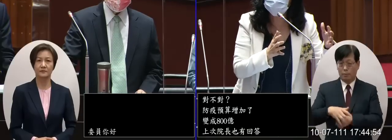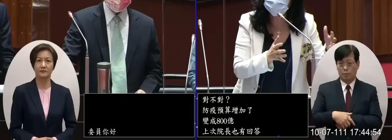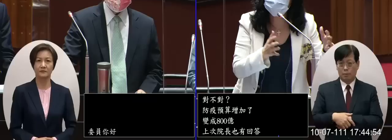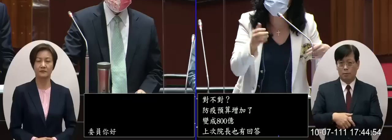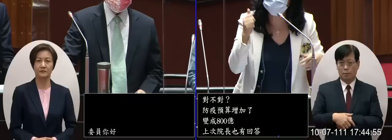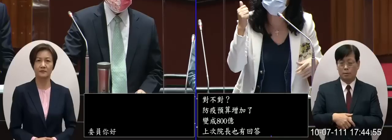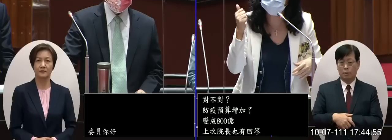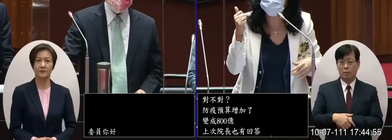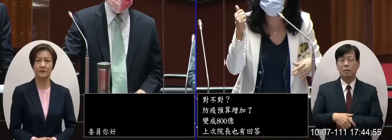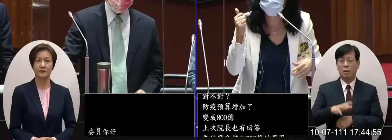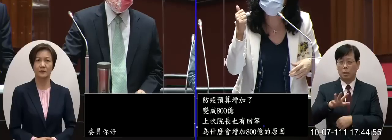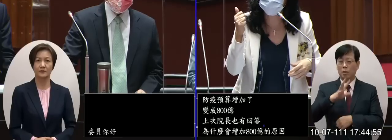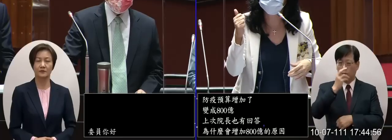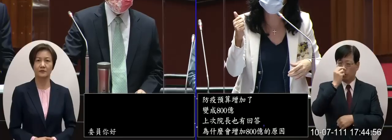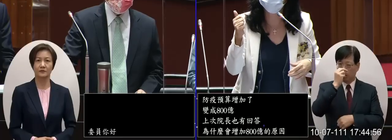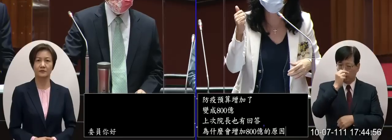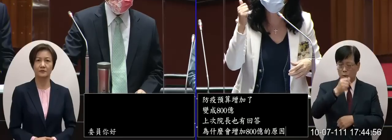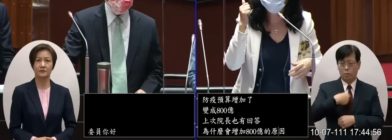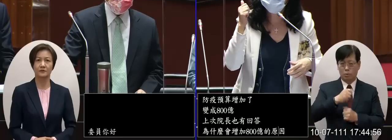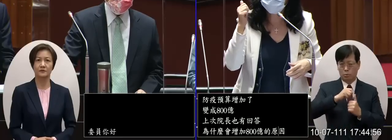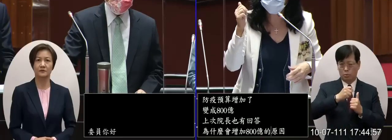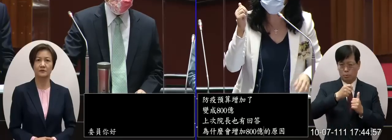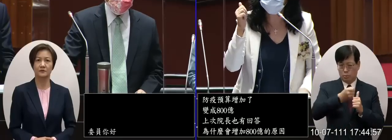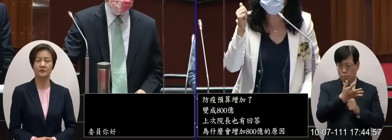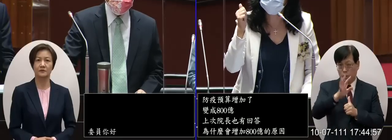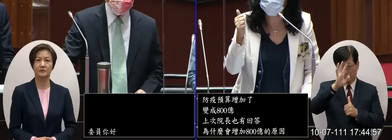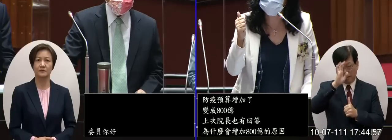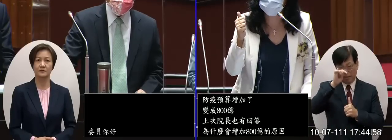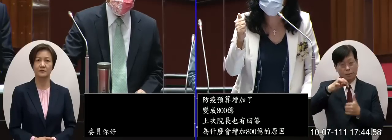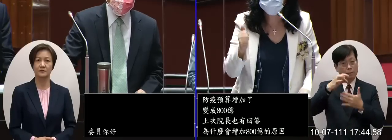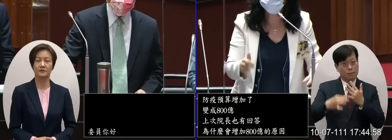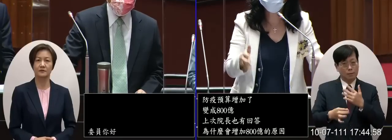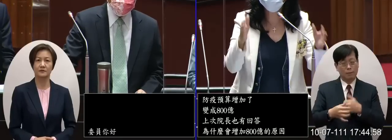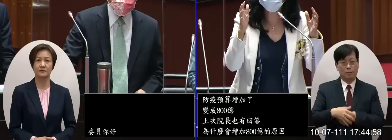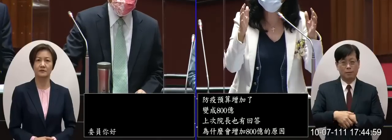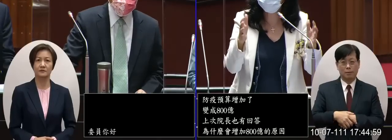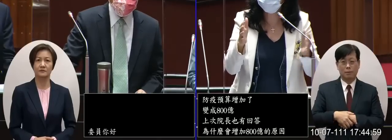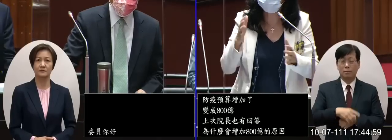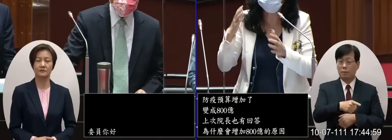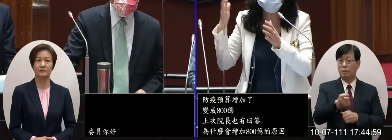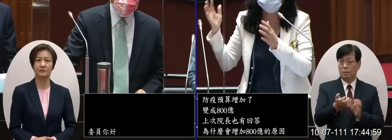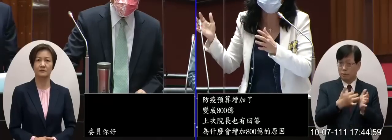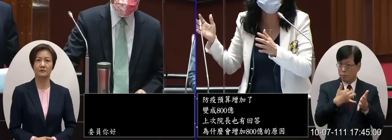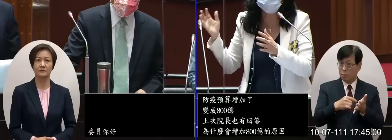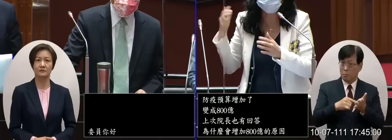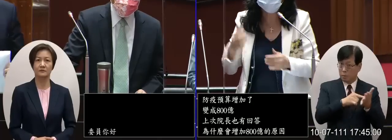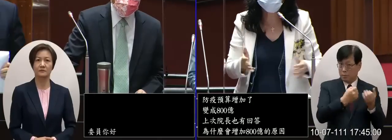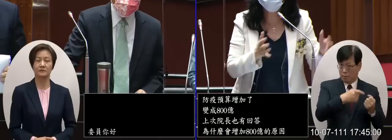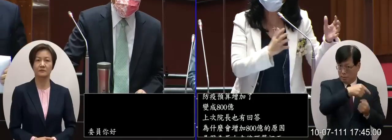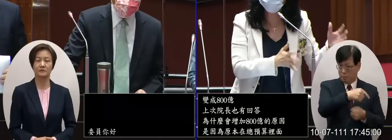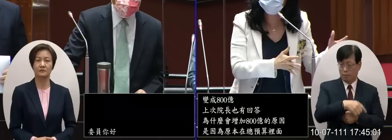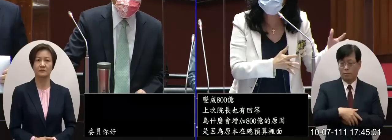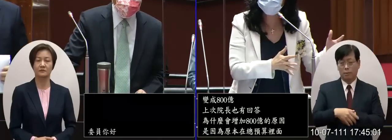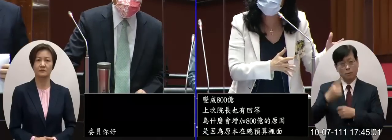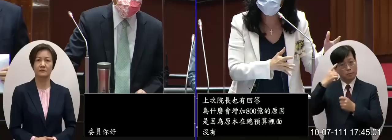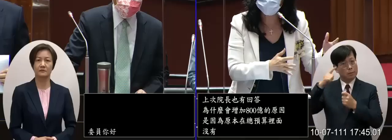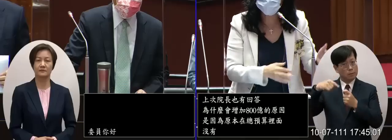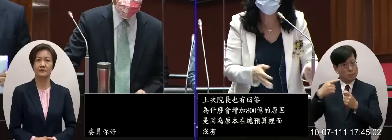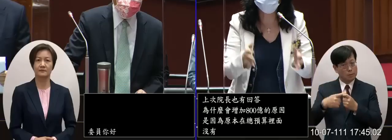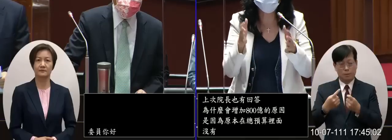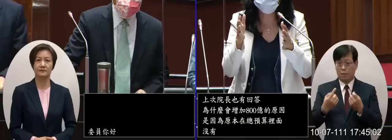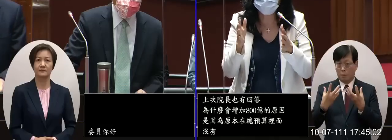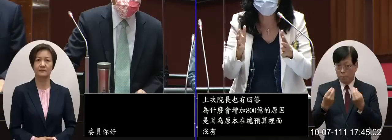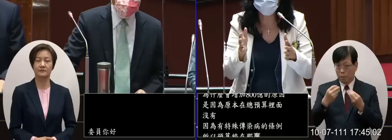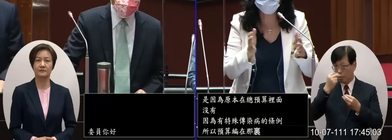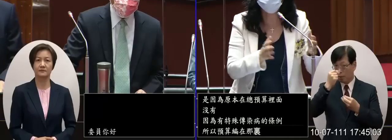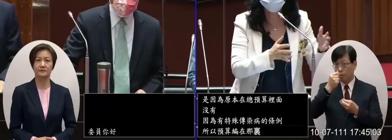没有在因为有特殊传染病的这个条例，所以你的预算编在那里，在明年没有